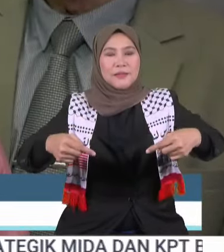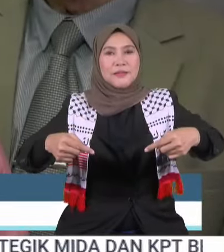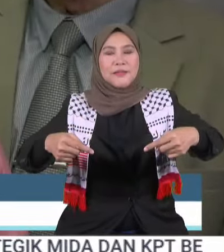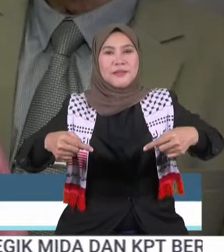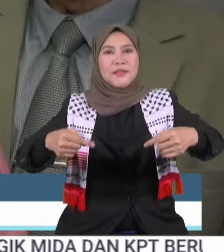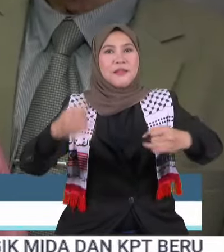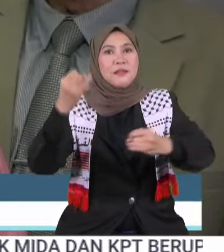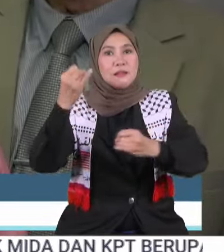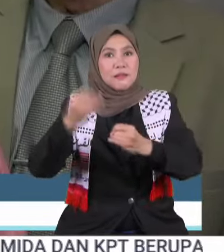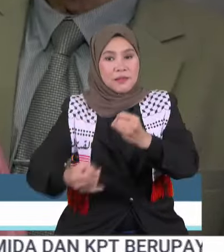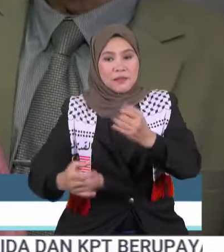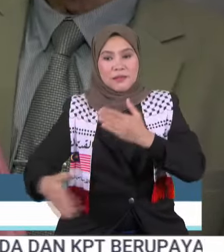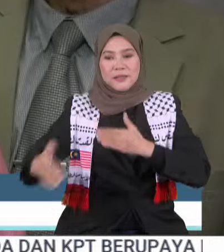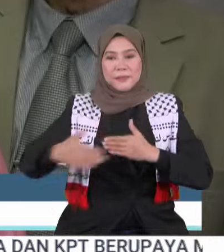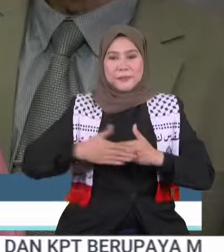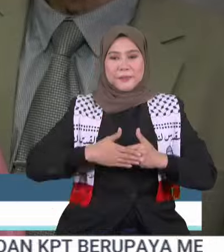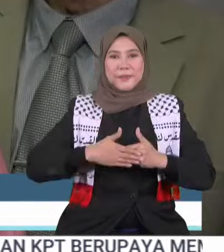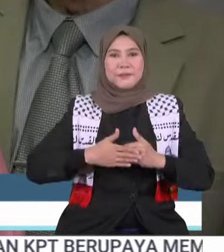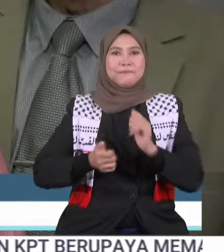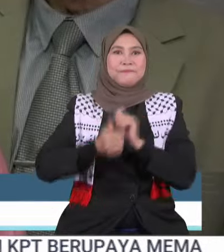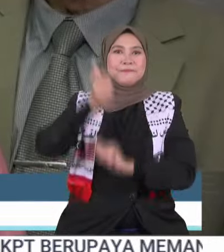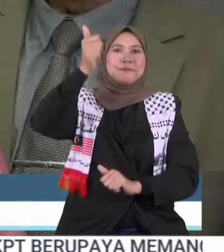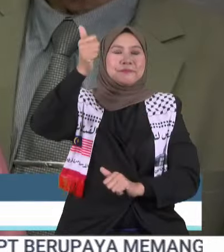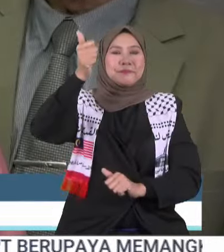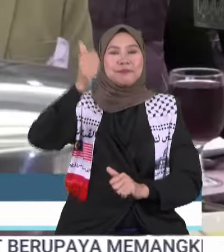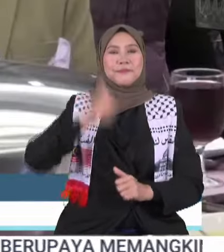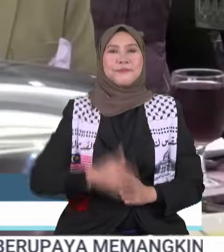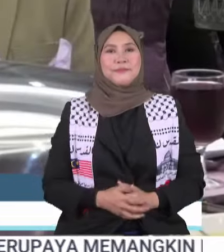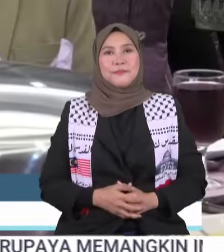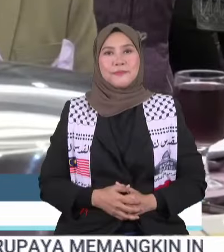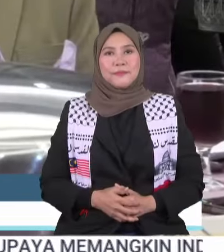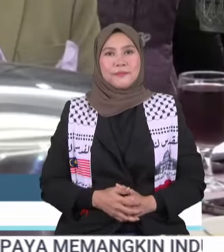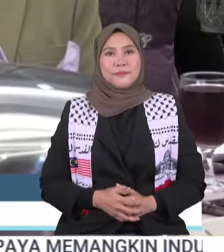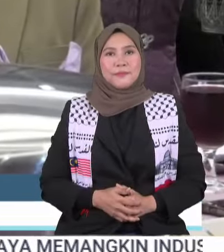dan akhirnya akan kembali dengan kemenangan.